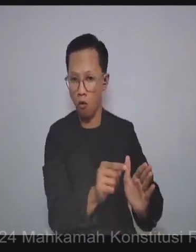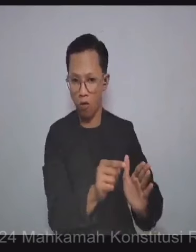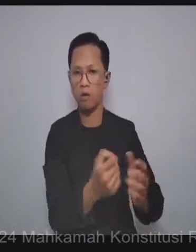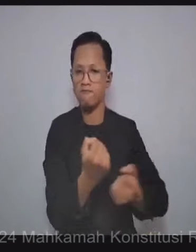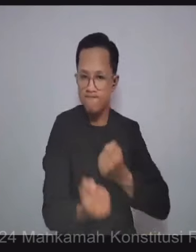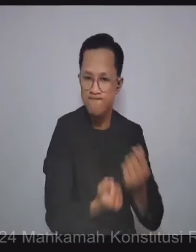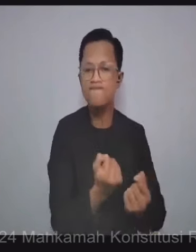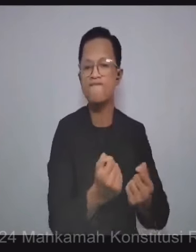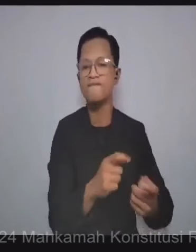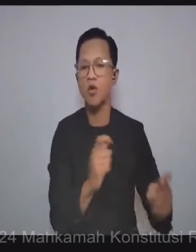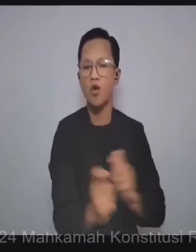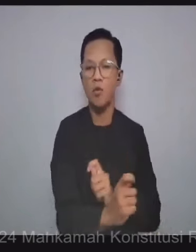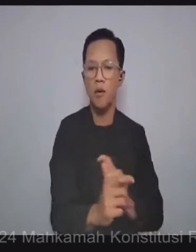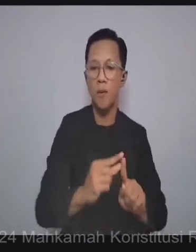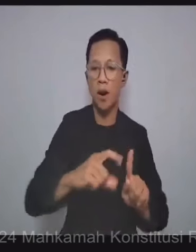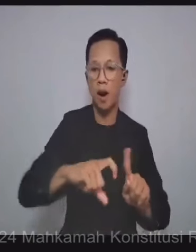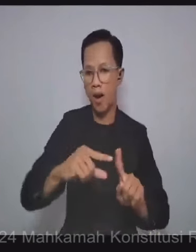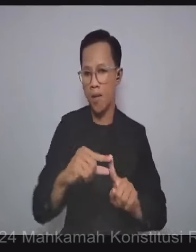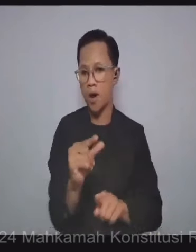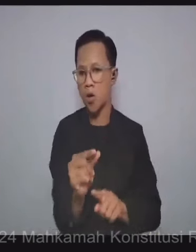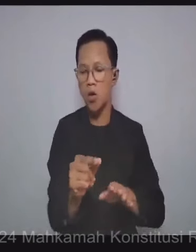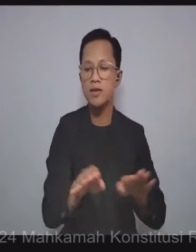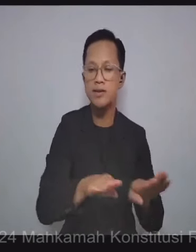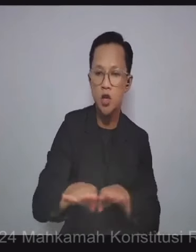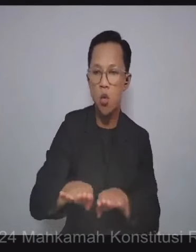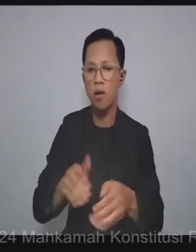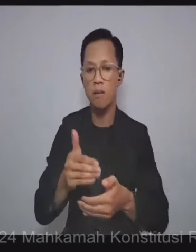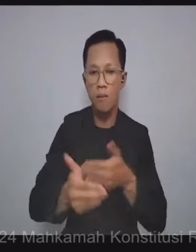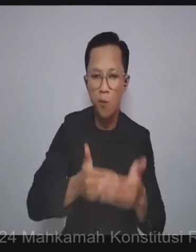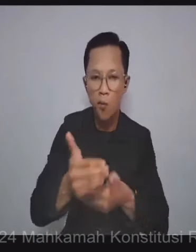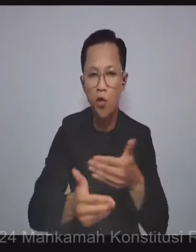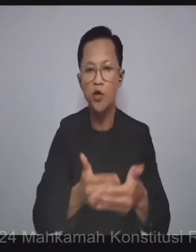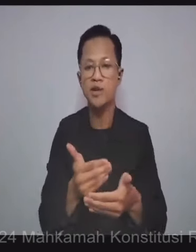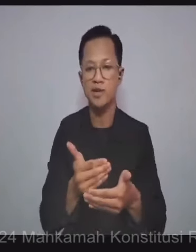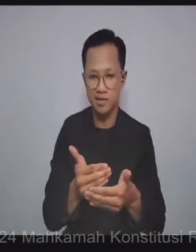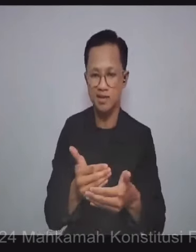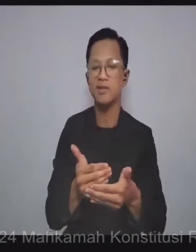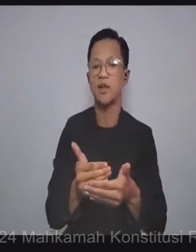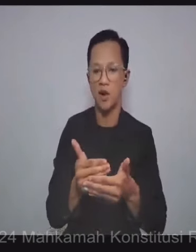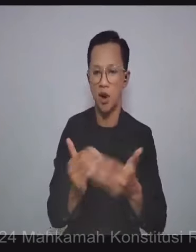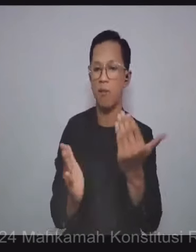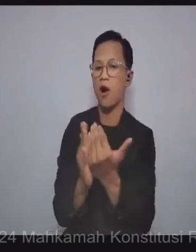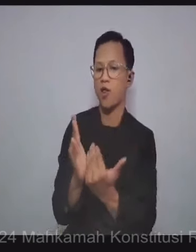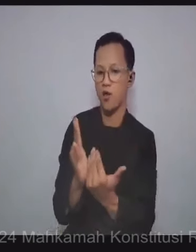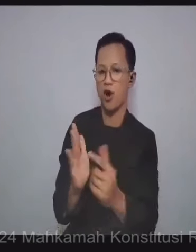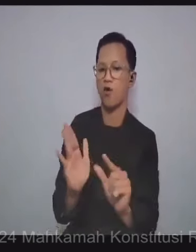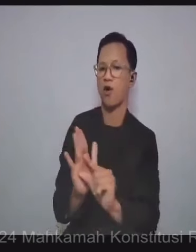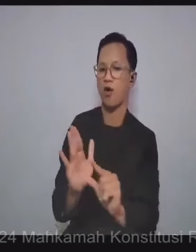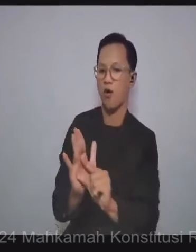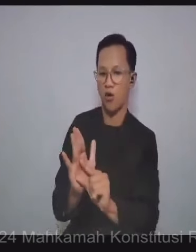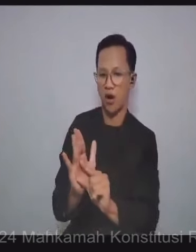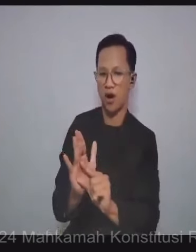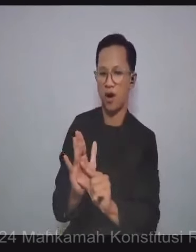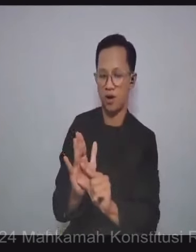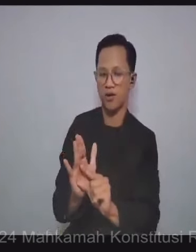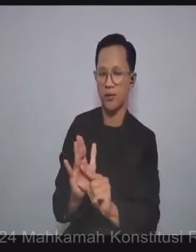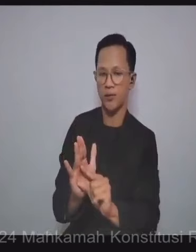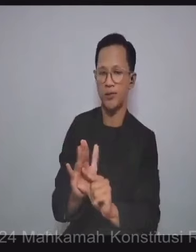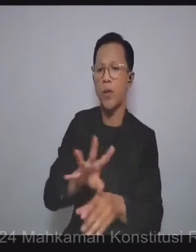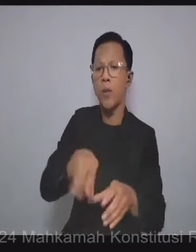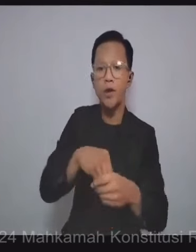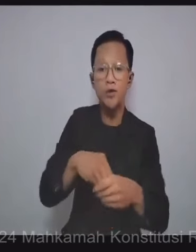PKPU sesuai dengan proses sebagaimana yang ditentukan oleh peraturan perundangan termasuk berkonsultasi dengan